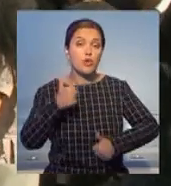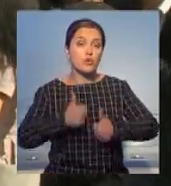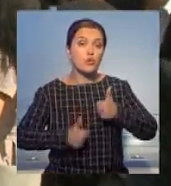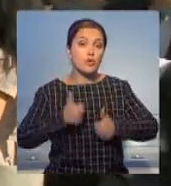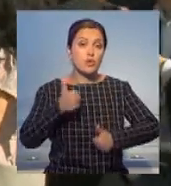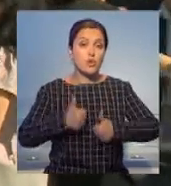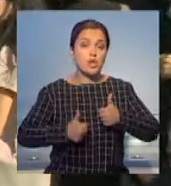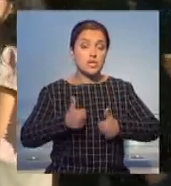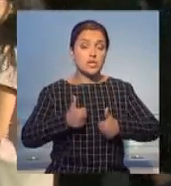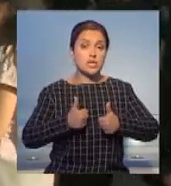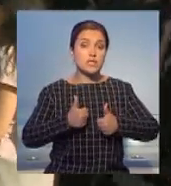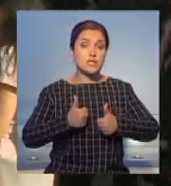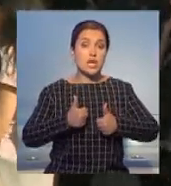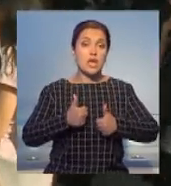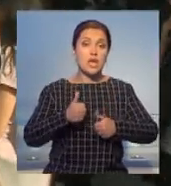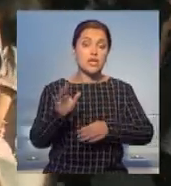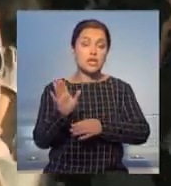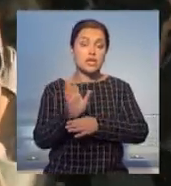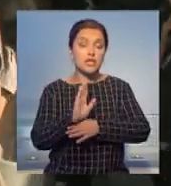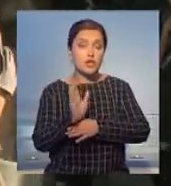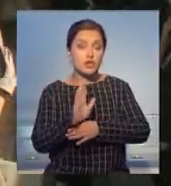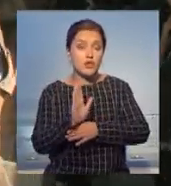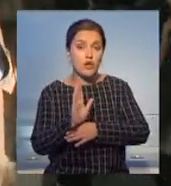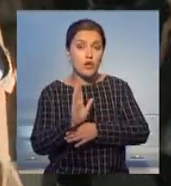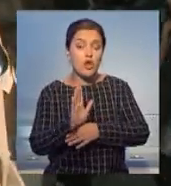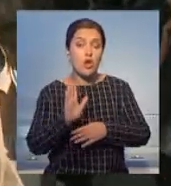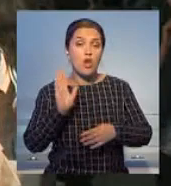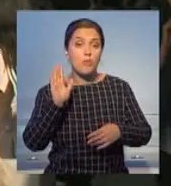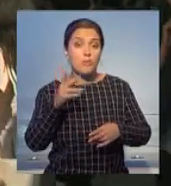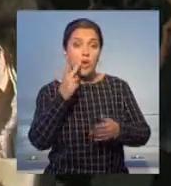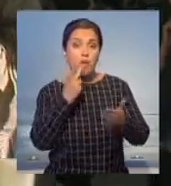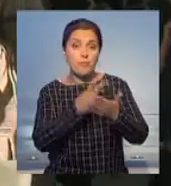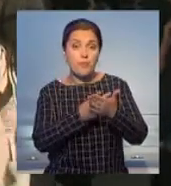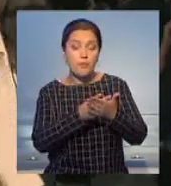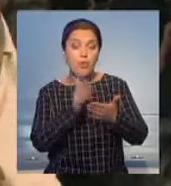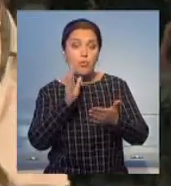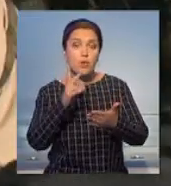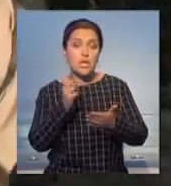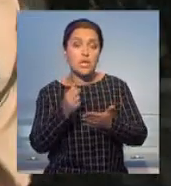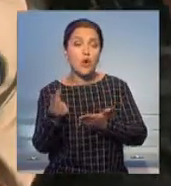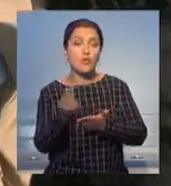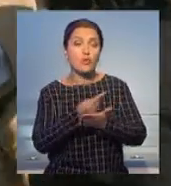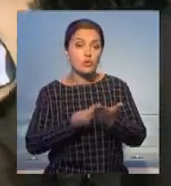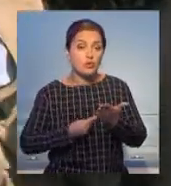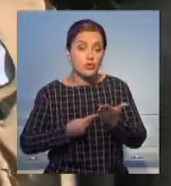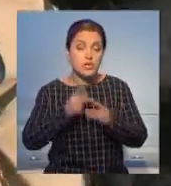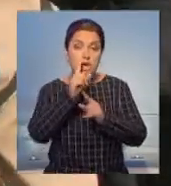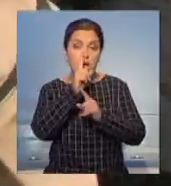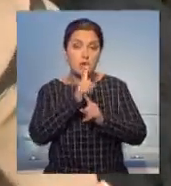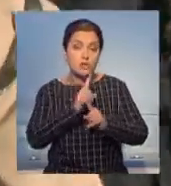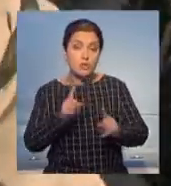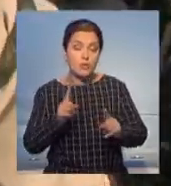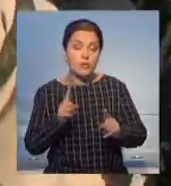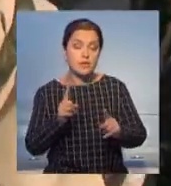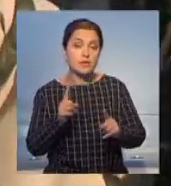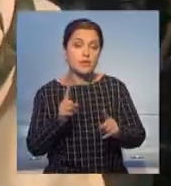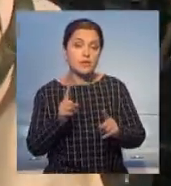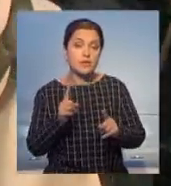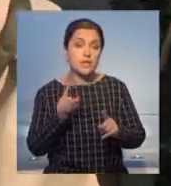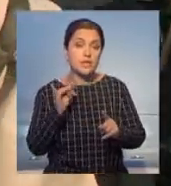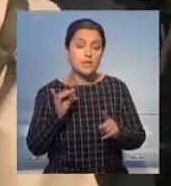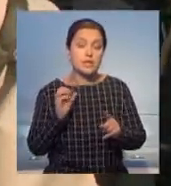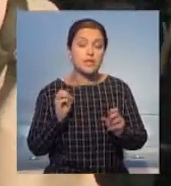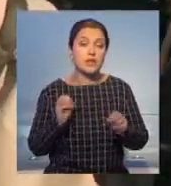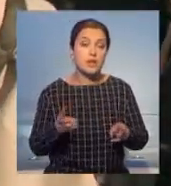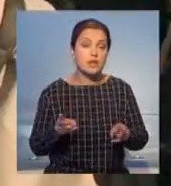конкурса короткометражных лент. Прежде всего, они будут смотреть на художественные особенности и на то,